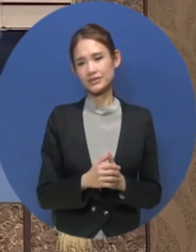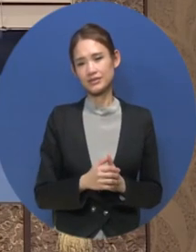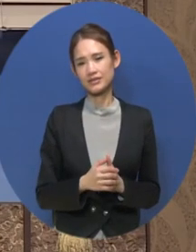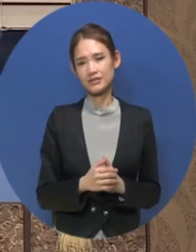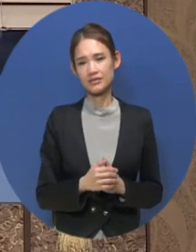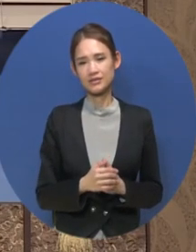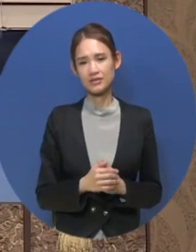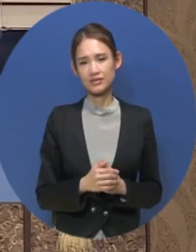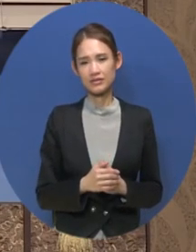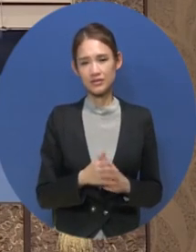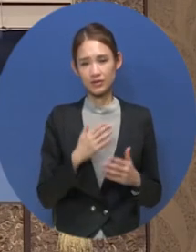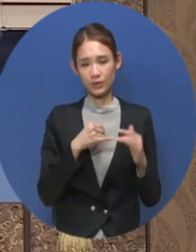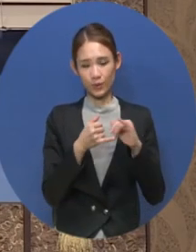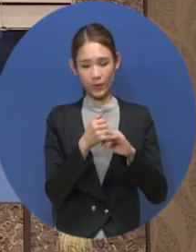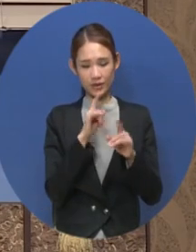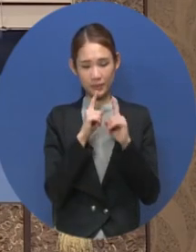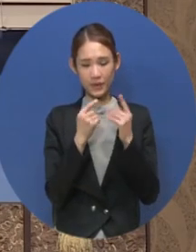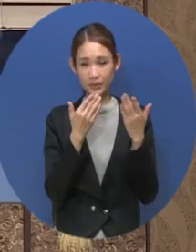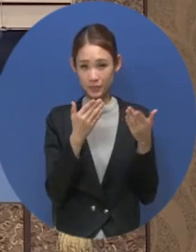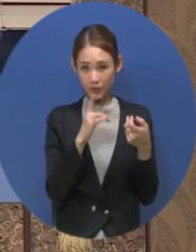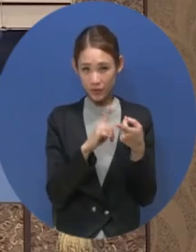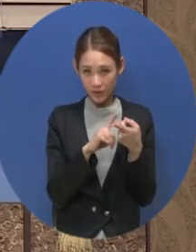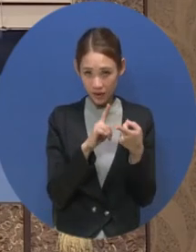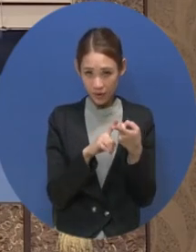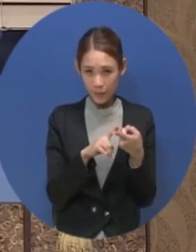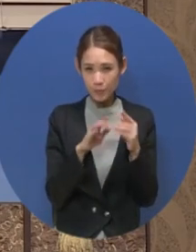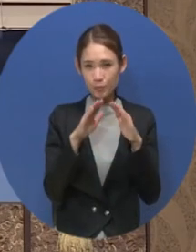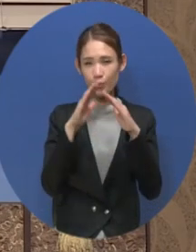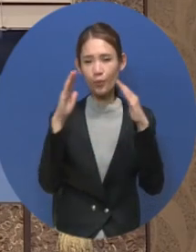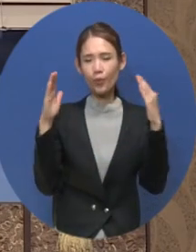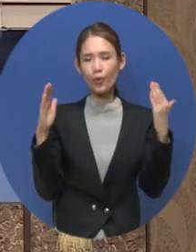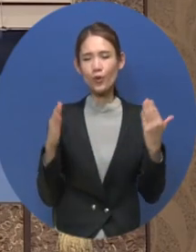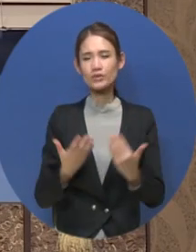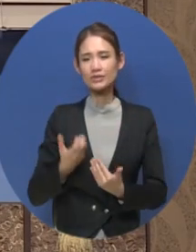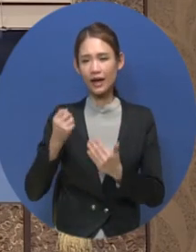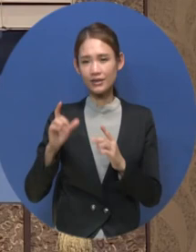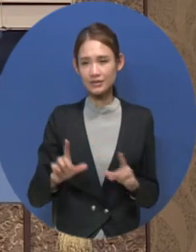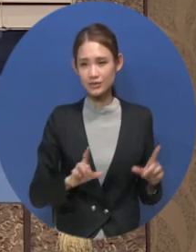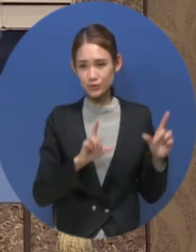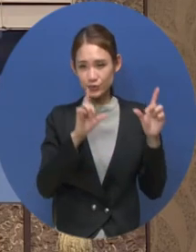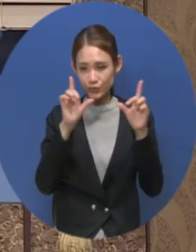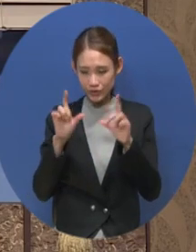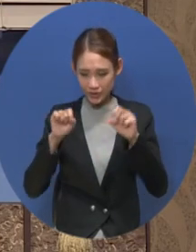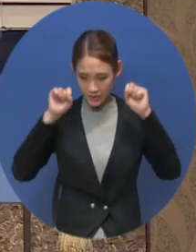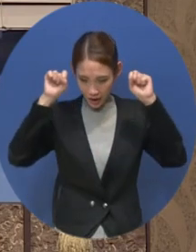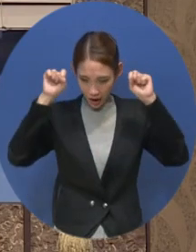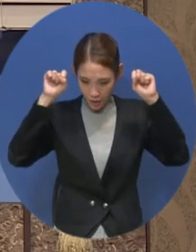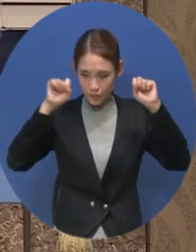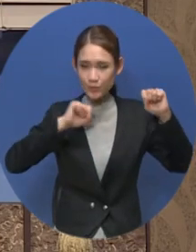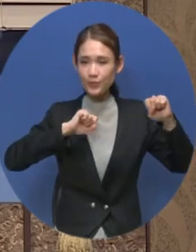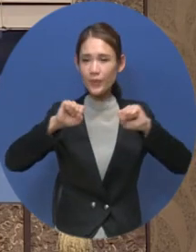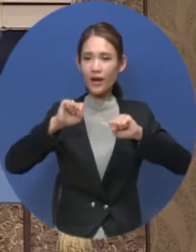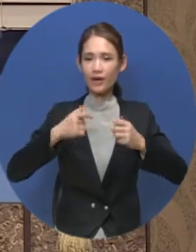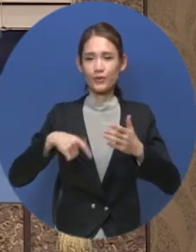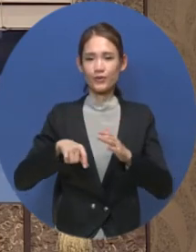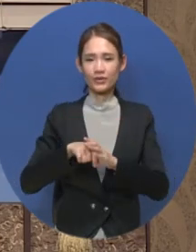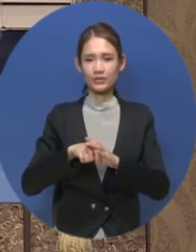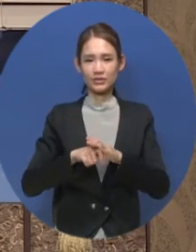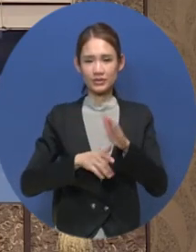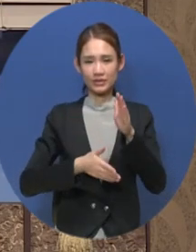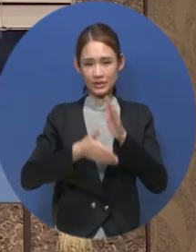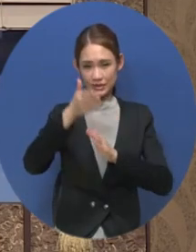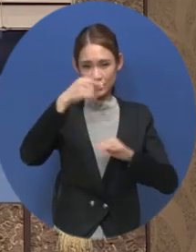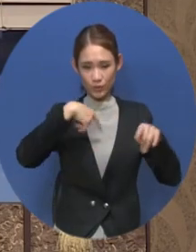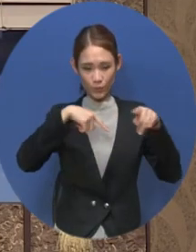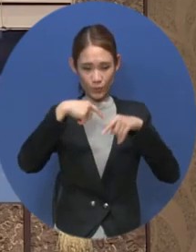네. 저는 제 공약에서도 말씀드렸다시피 모두가 누리는 체육 활동을 하기 위해서는 시설 지도자